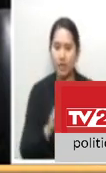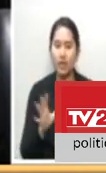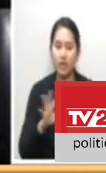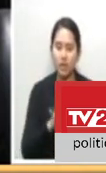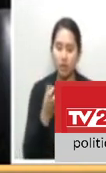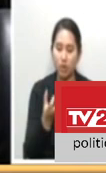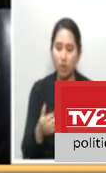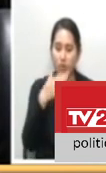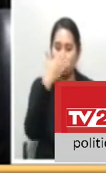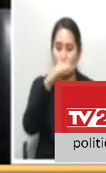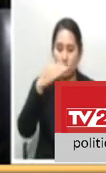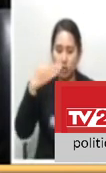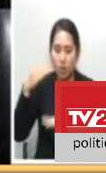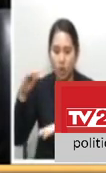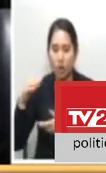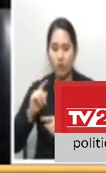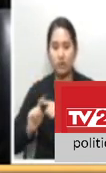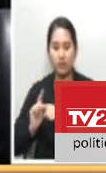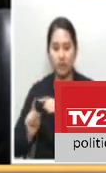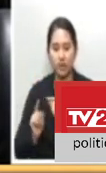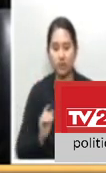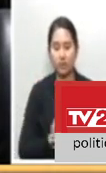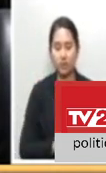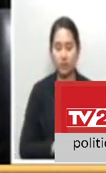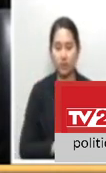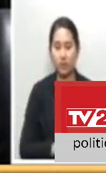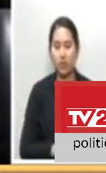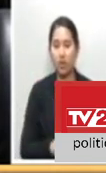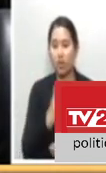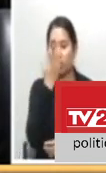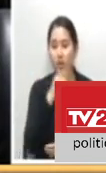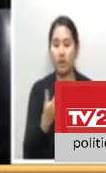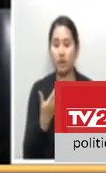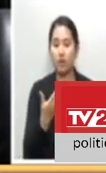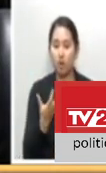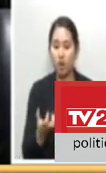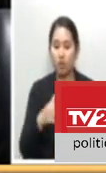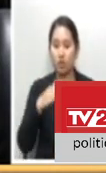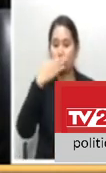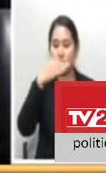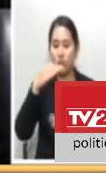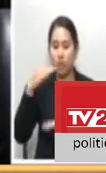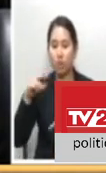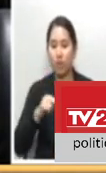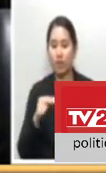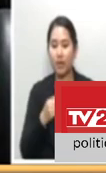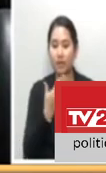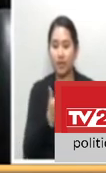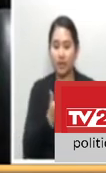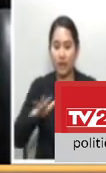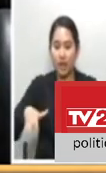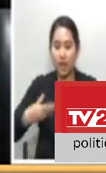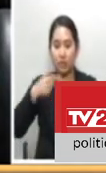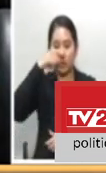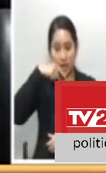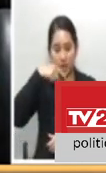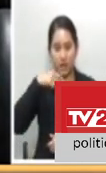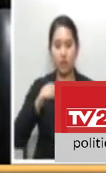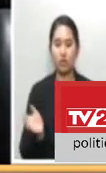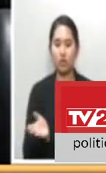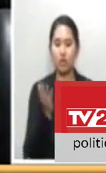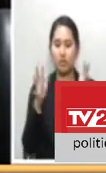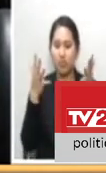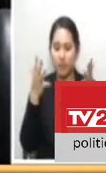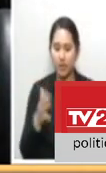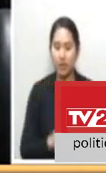กซึ่งการส่งออกนั้นเป็นการสร้างรายได้ให้กับประเทศทำไมรัฐบาลไม่ส่งเสริมความมั่น